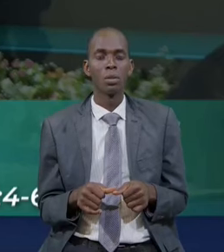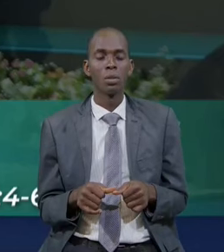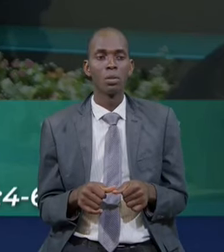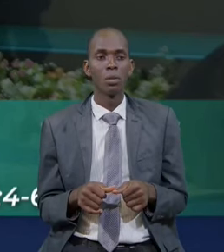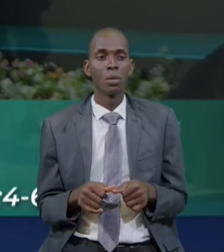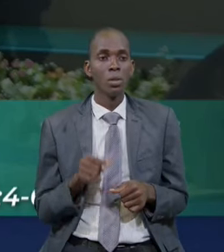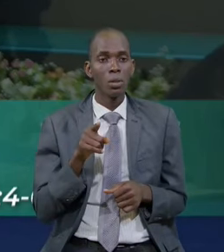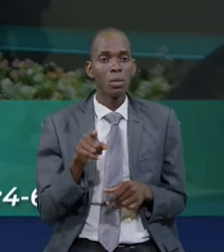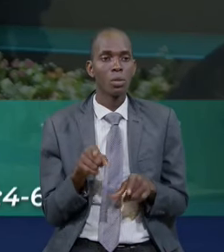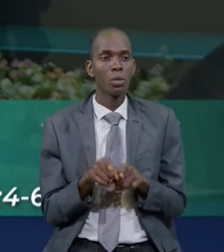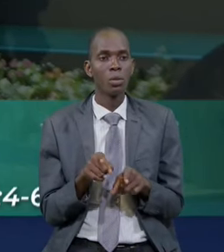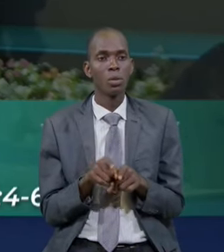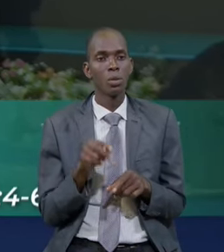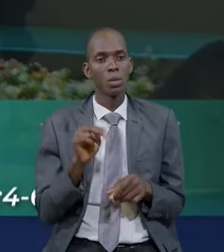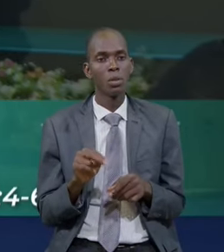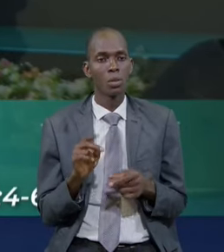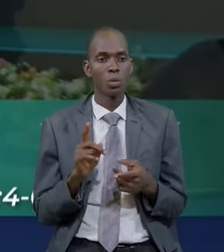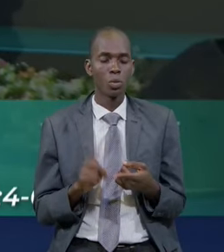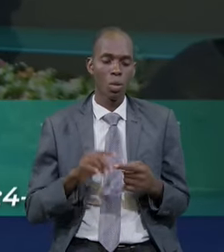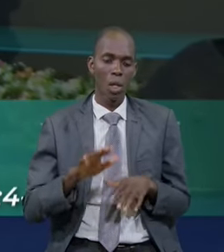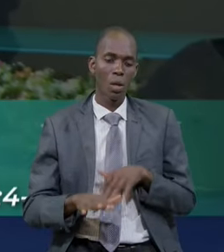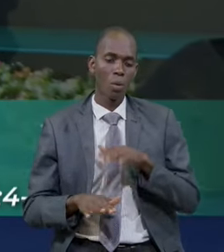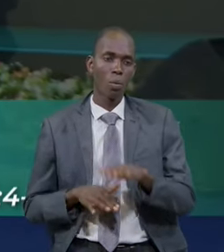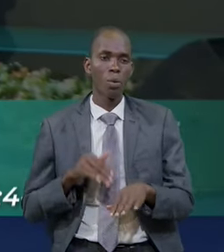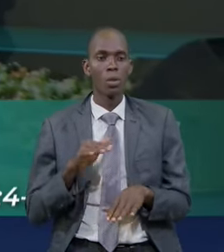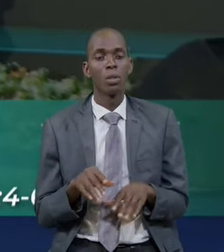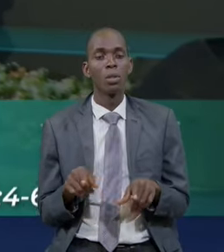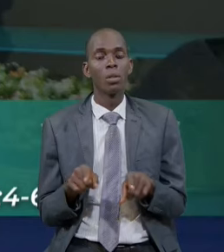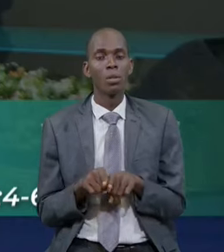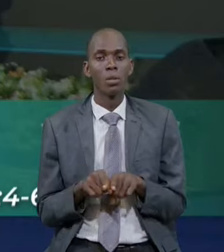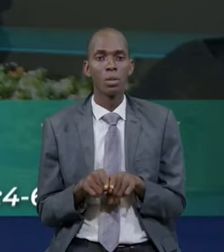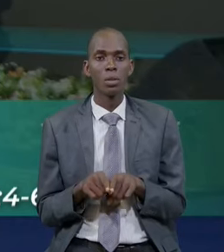aussi comme il a marché lui-même.